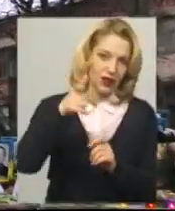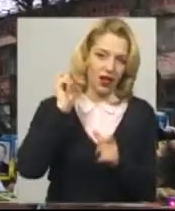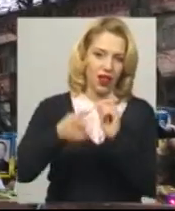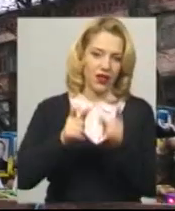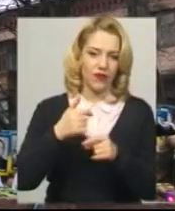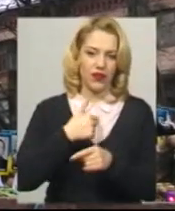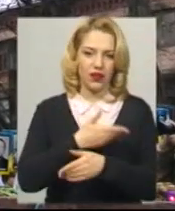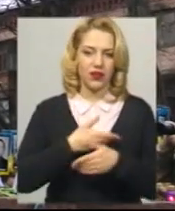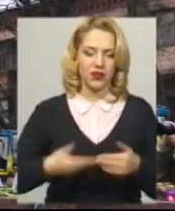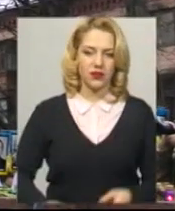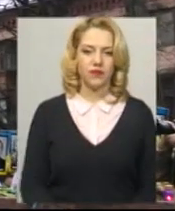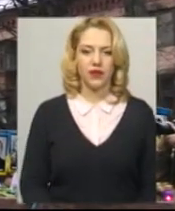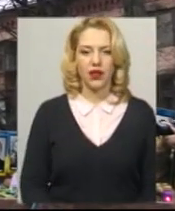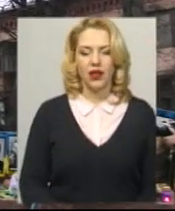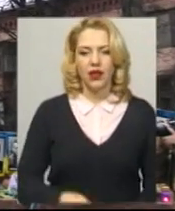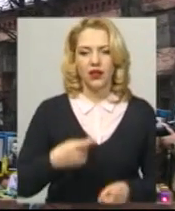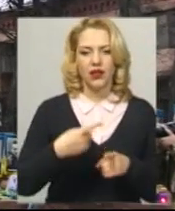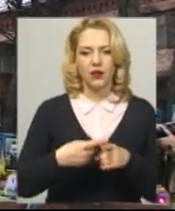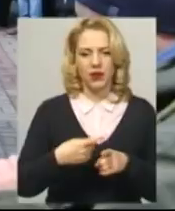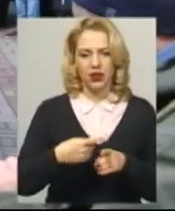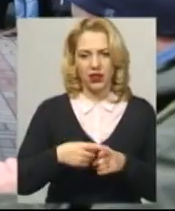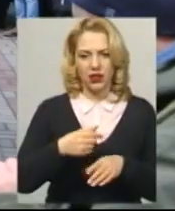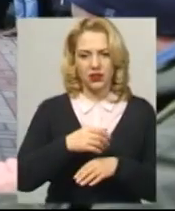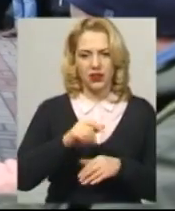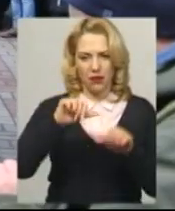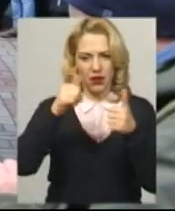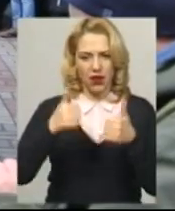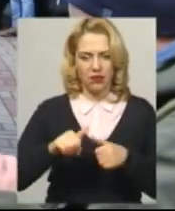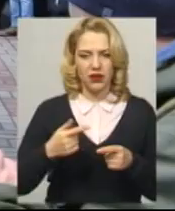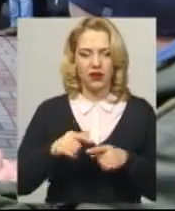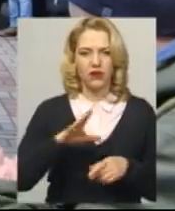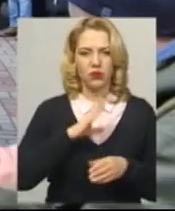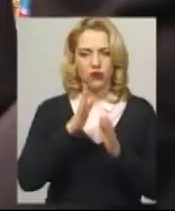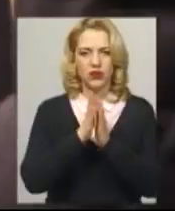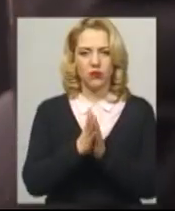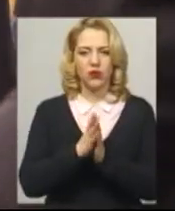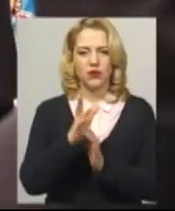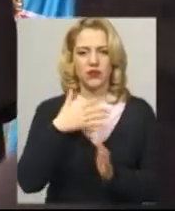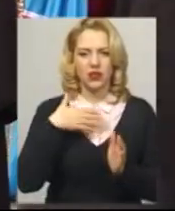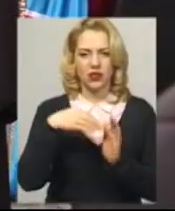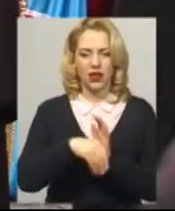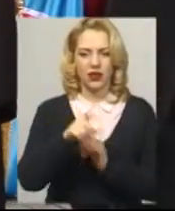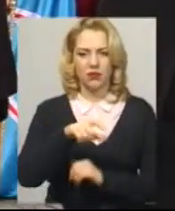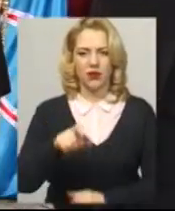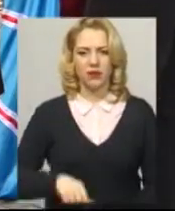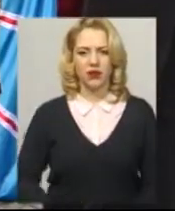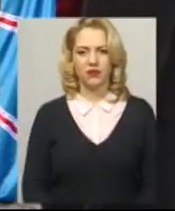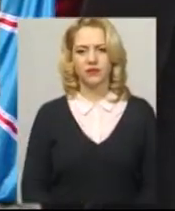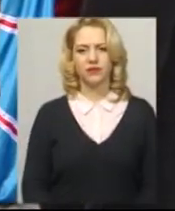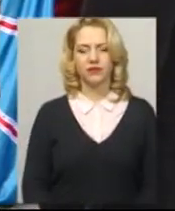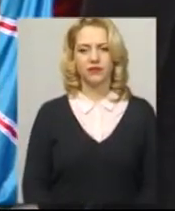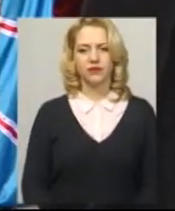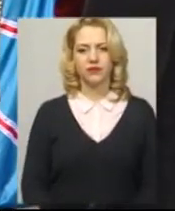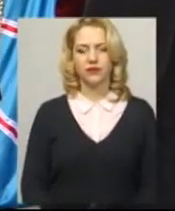Героїв Небесної Сотні, що на перехресті вулиць Соборної та Героїв Майдану. Там відбувся молебін за загиблими. Нині повсякчас і